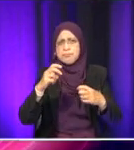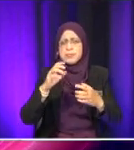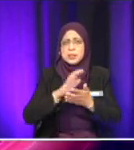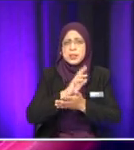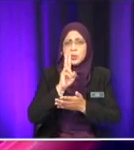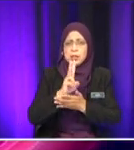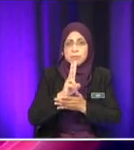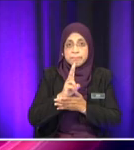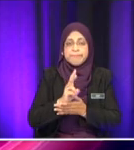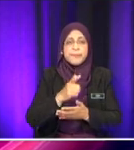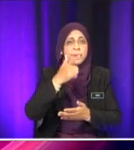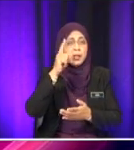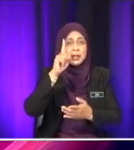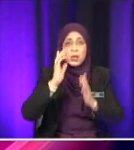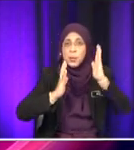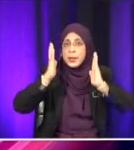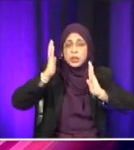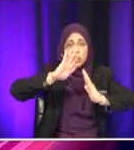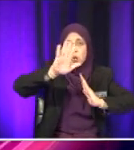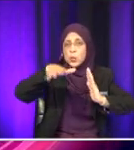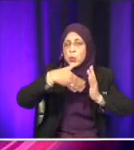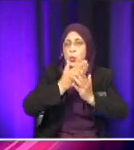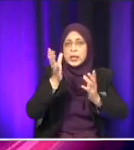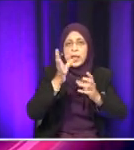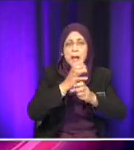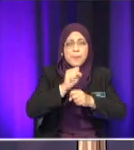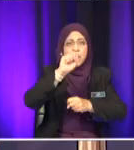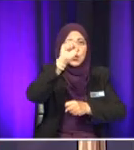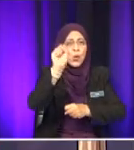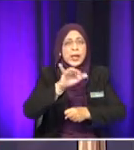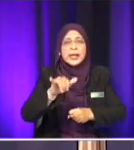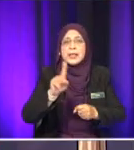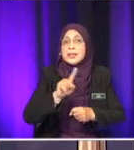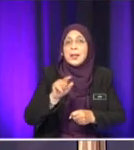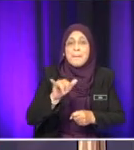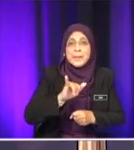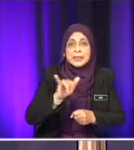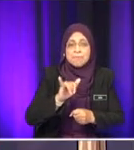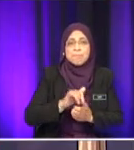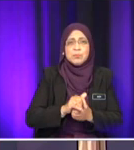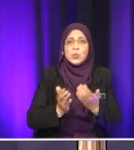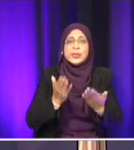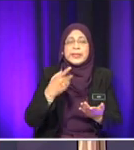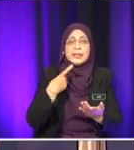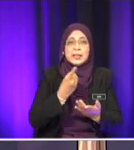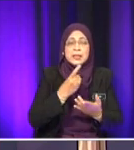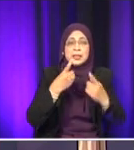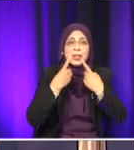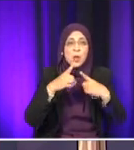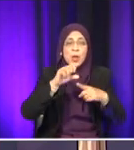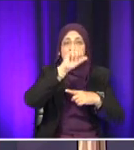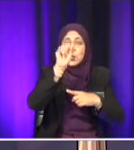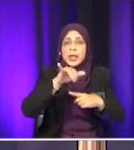Indonesia kita dapat soal lain yang sama Oke berkemungkinan besar dalam soal lain itu kita sama dengan kawan-kawan kita yang